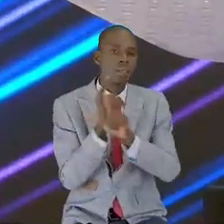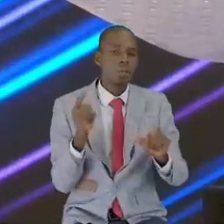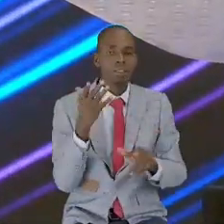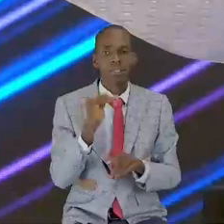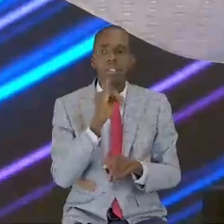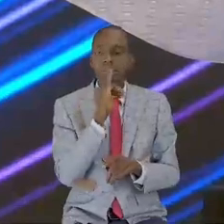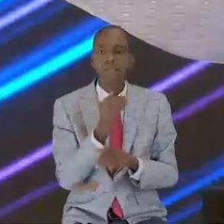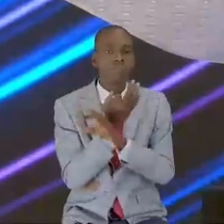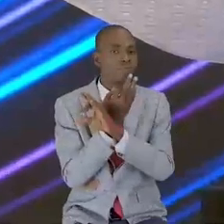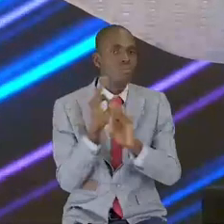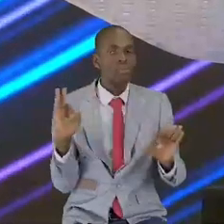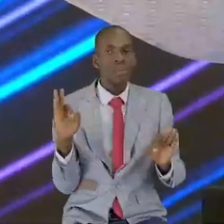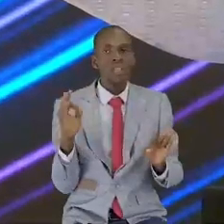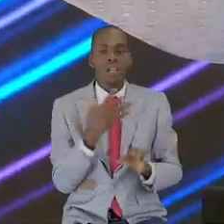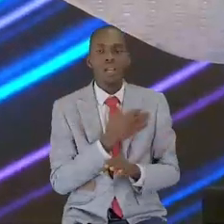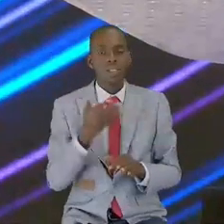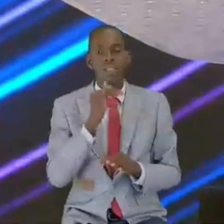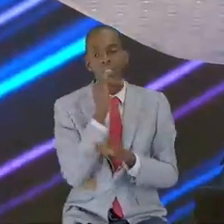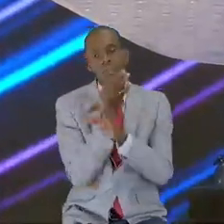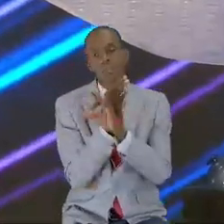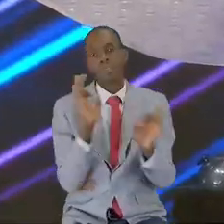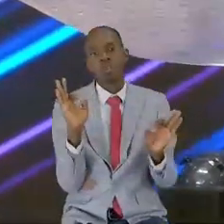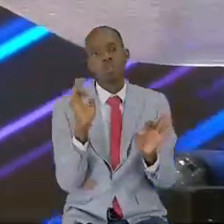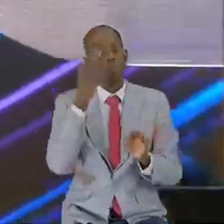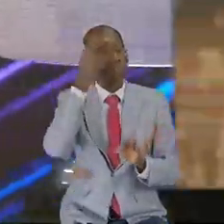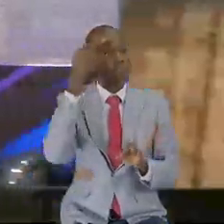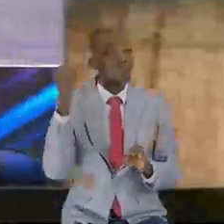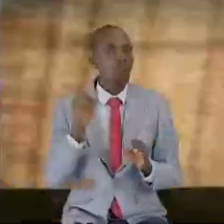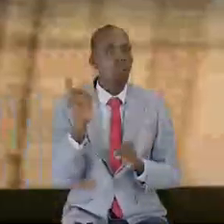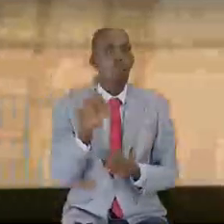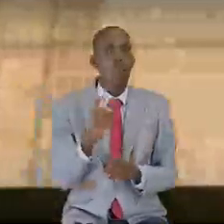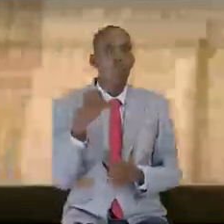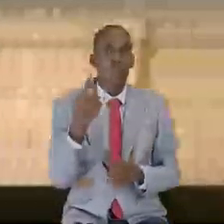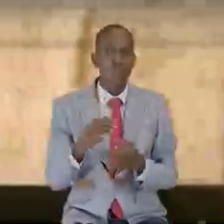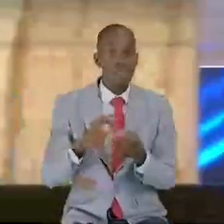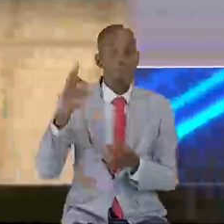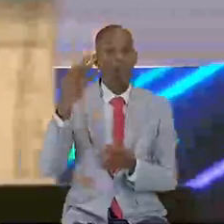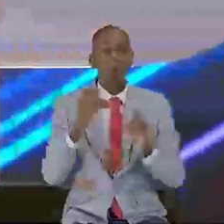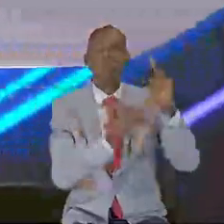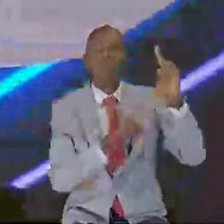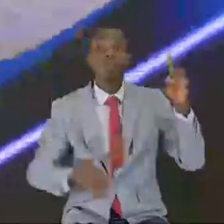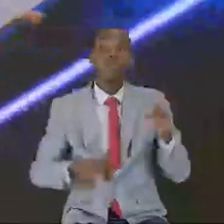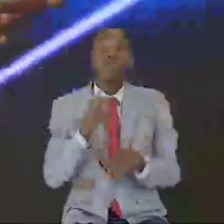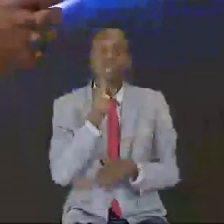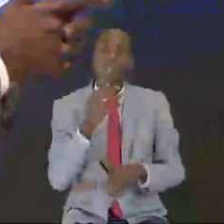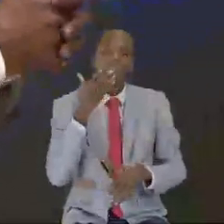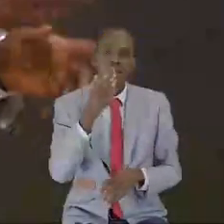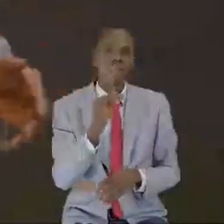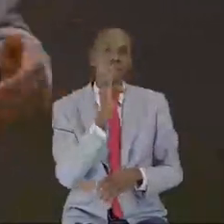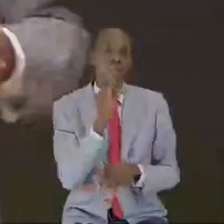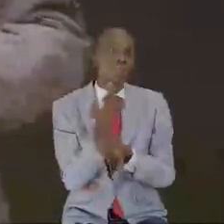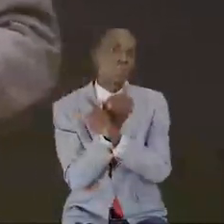la libération, il y a l'affranchissement. Parce que là où est l'Esprit du Seigneur, là est la